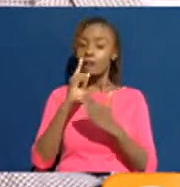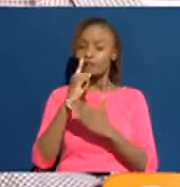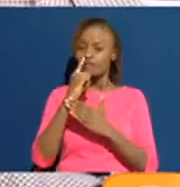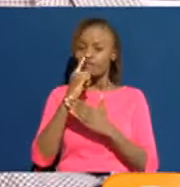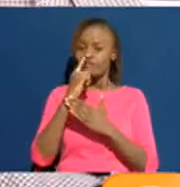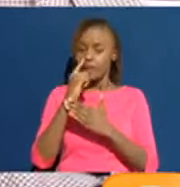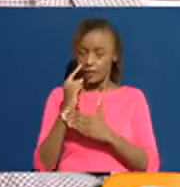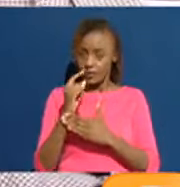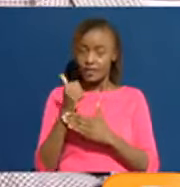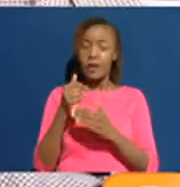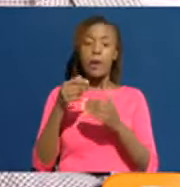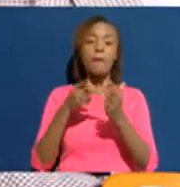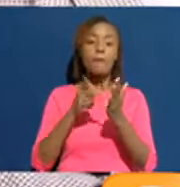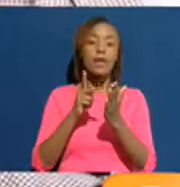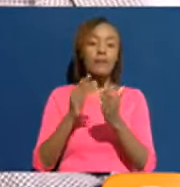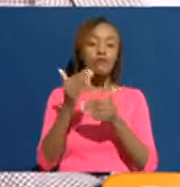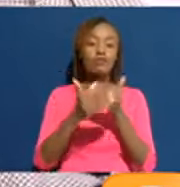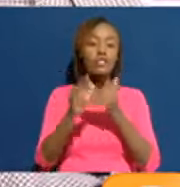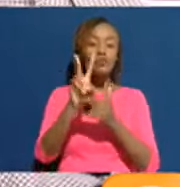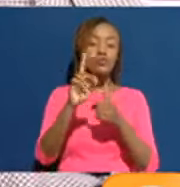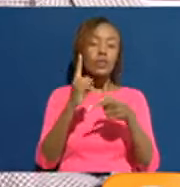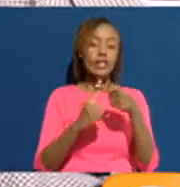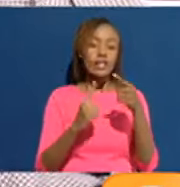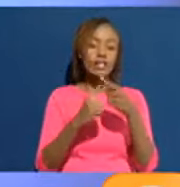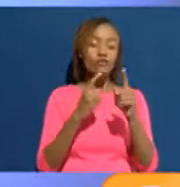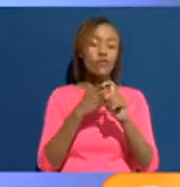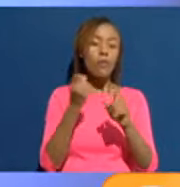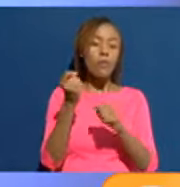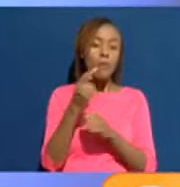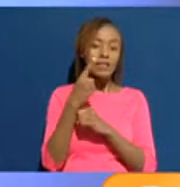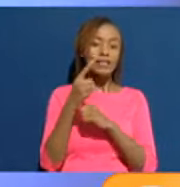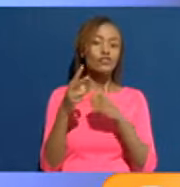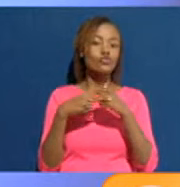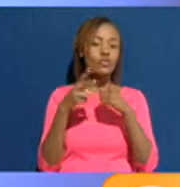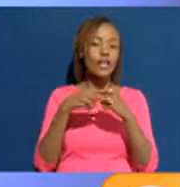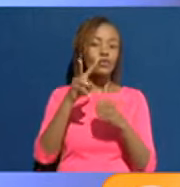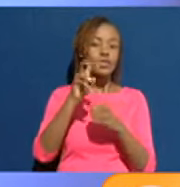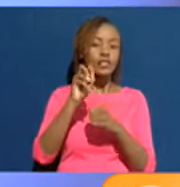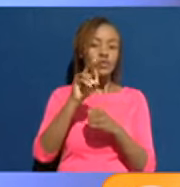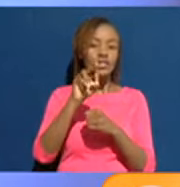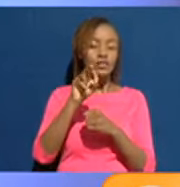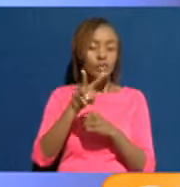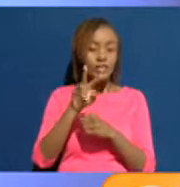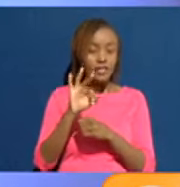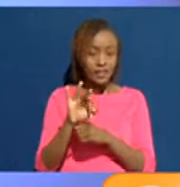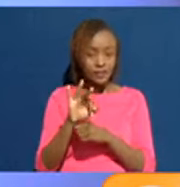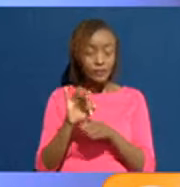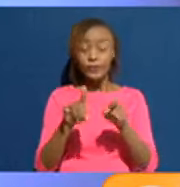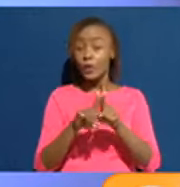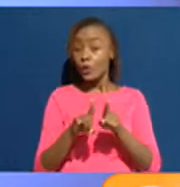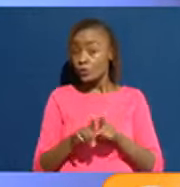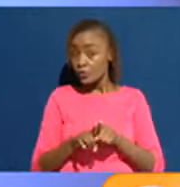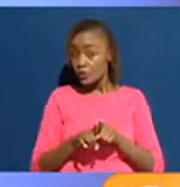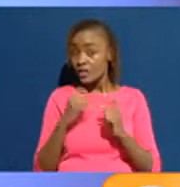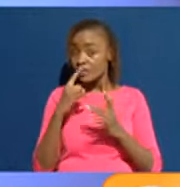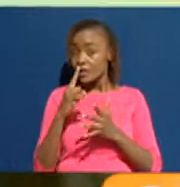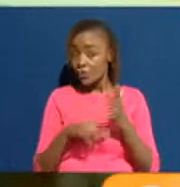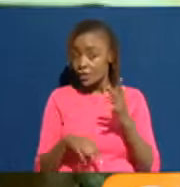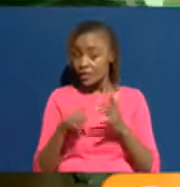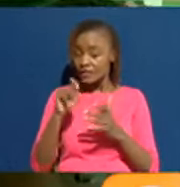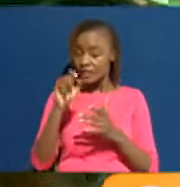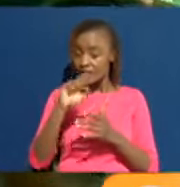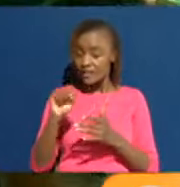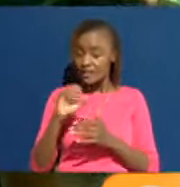financial years with effect from the 1st July 2023. Aidha, Masharia alirejelea kuwa tume hiyo itaendelea